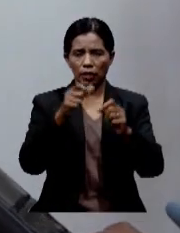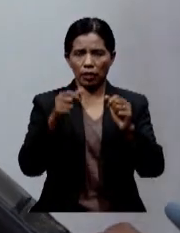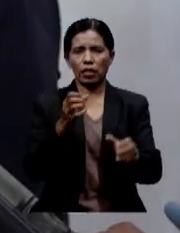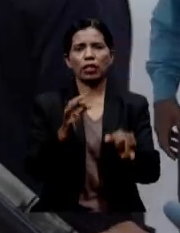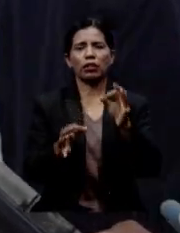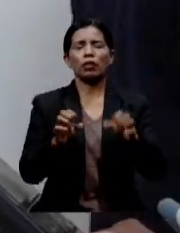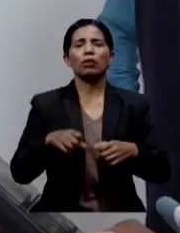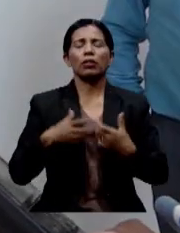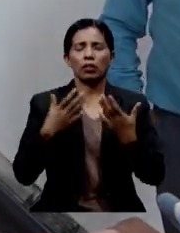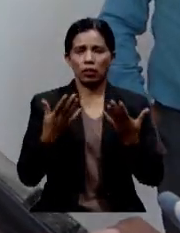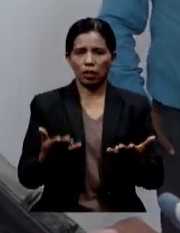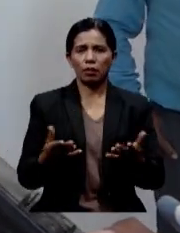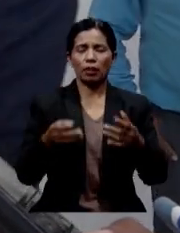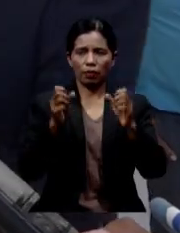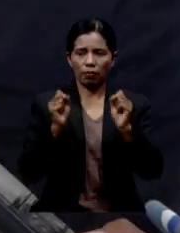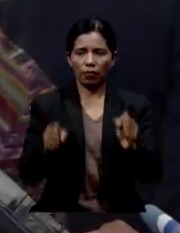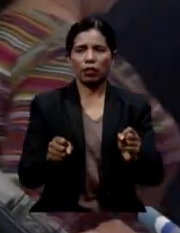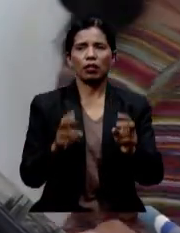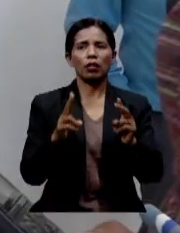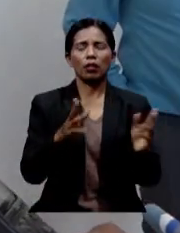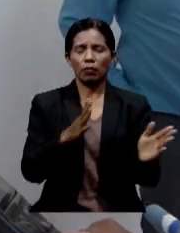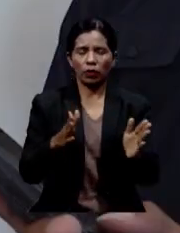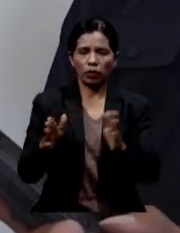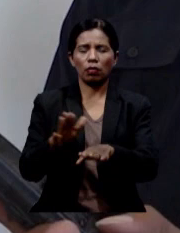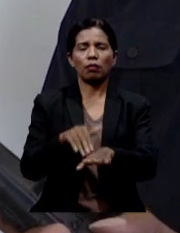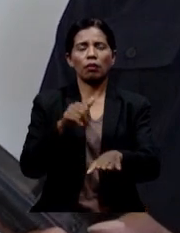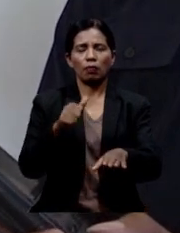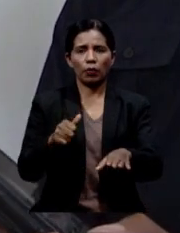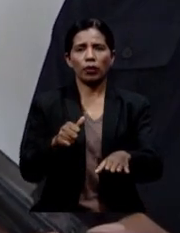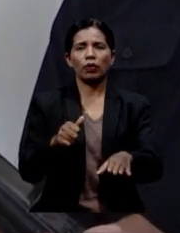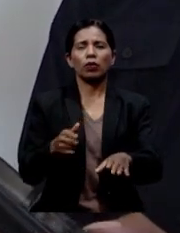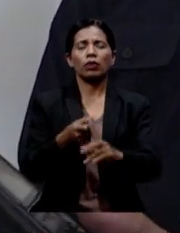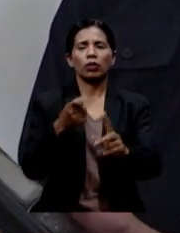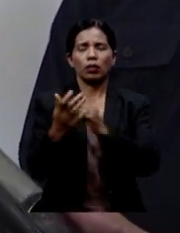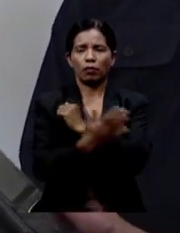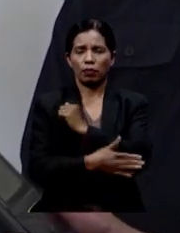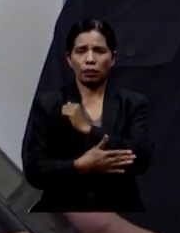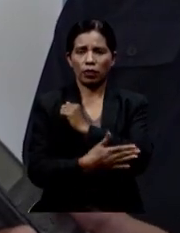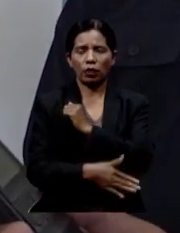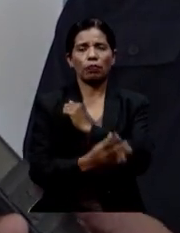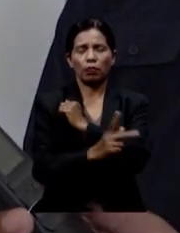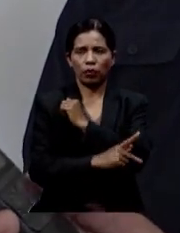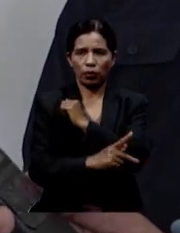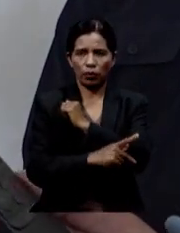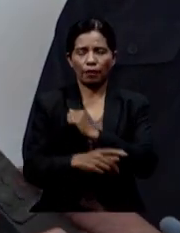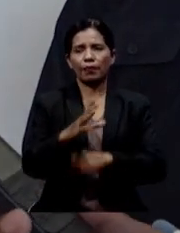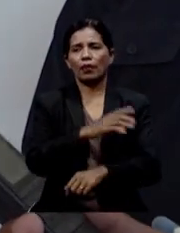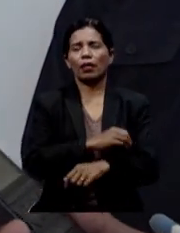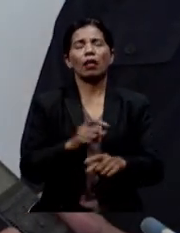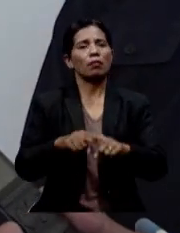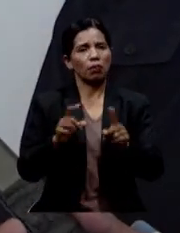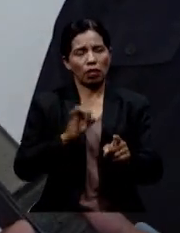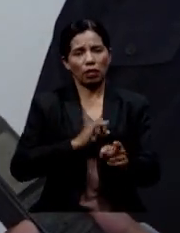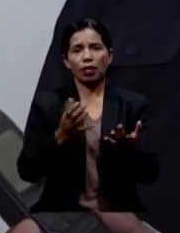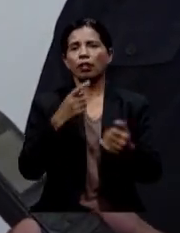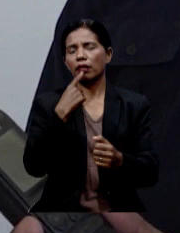oin samak bel halo aslera di proseso recrutamento in Portugal no in kata hola kuya tu hola konklusan de sedu liu e situasaun idane mai biaho krate te